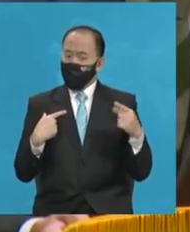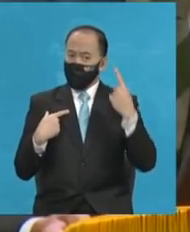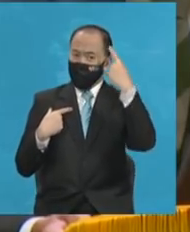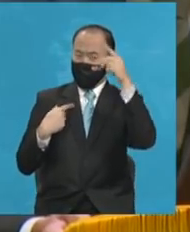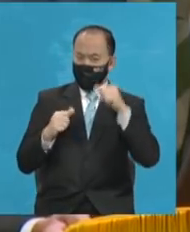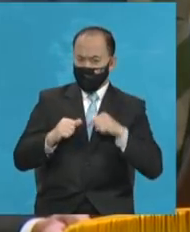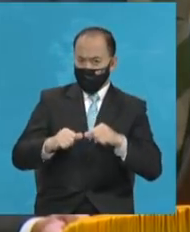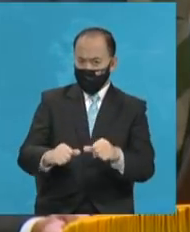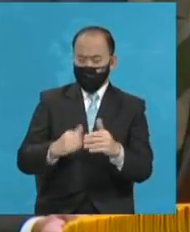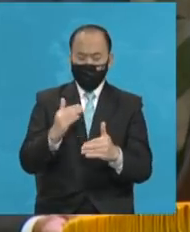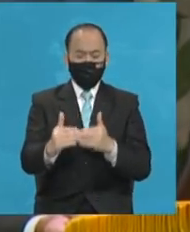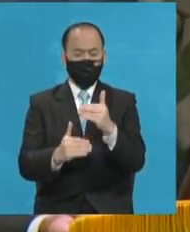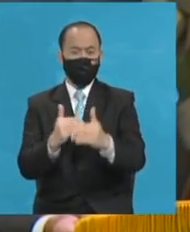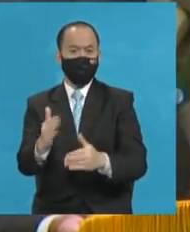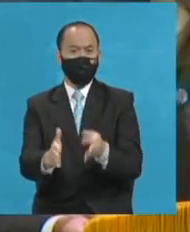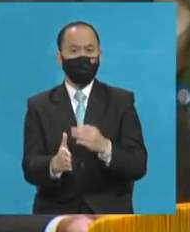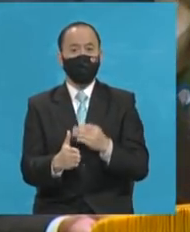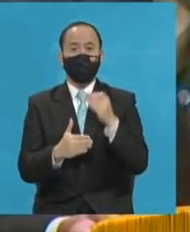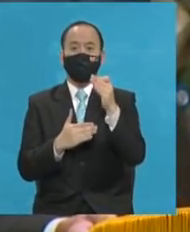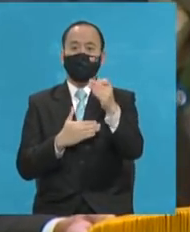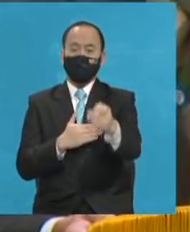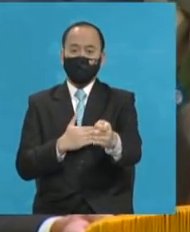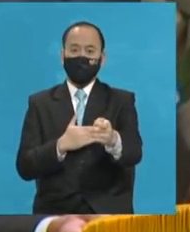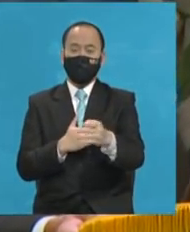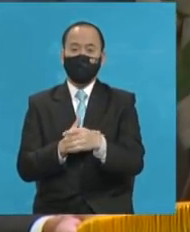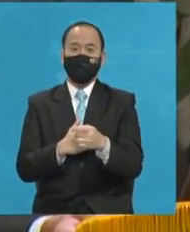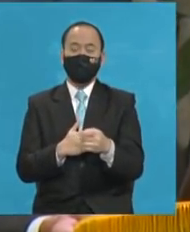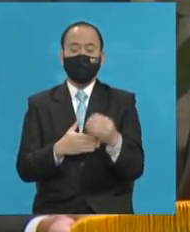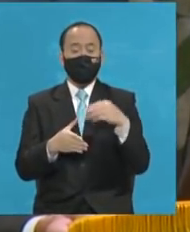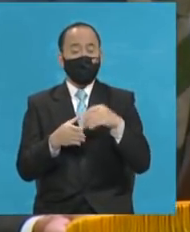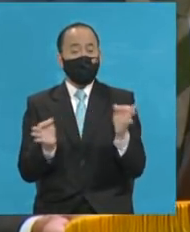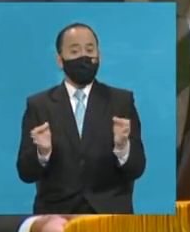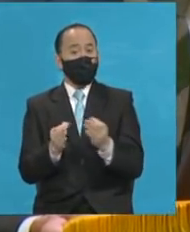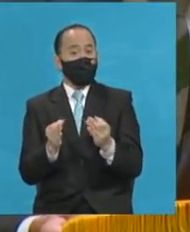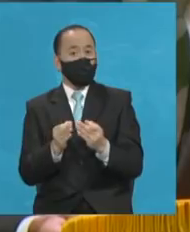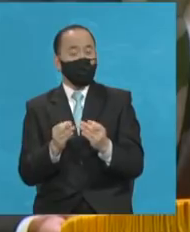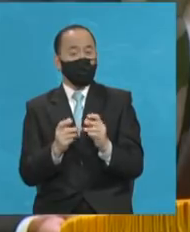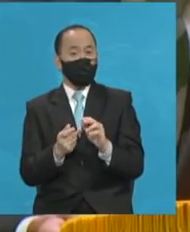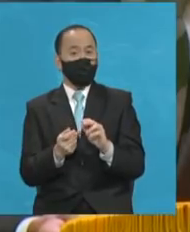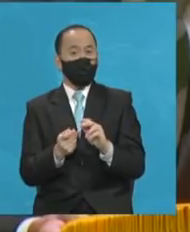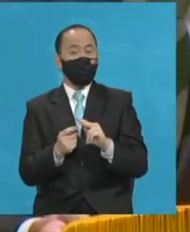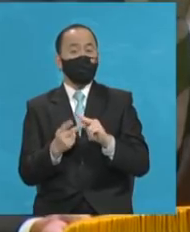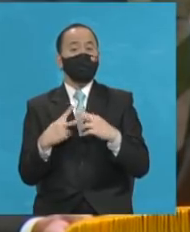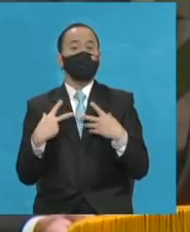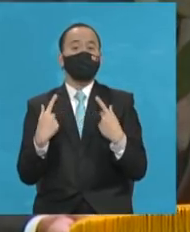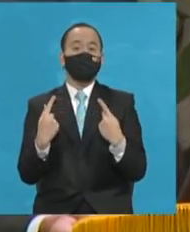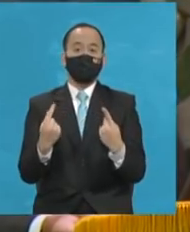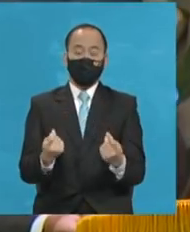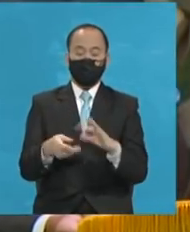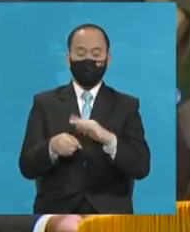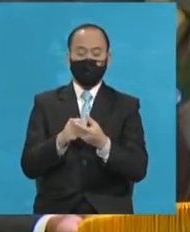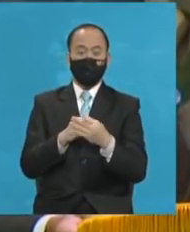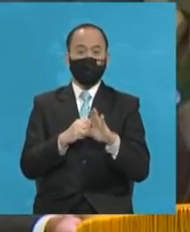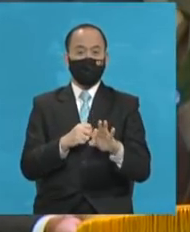terus bergerak maju kehadapan jumpa sel pemulihan komitmen game